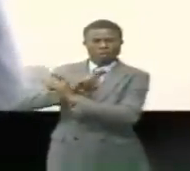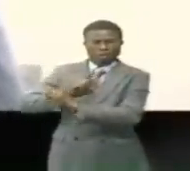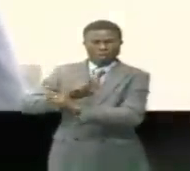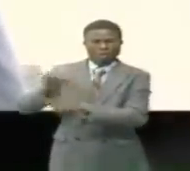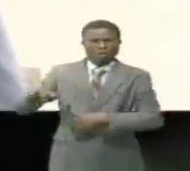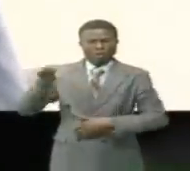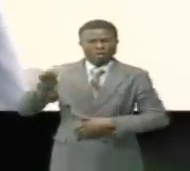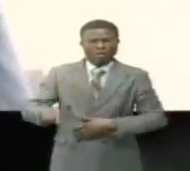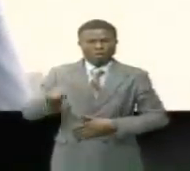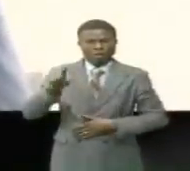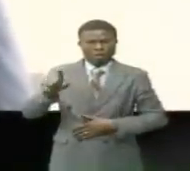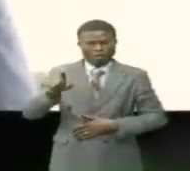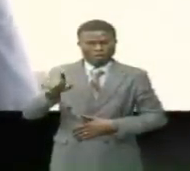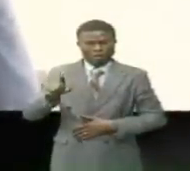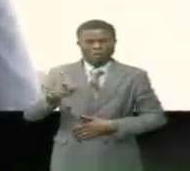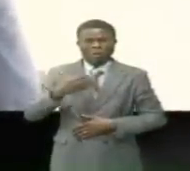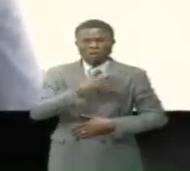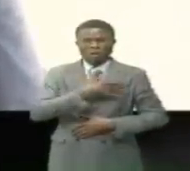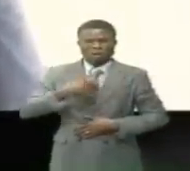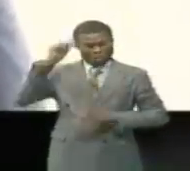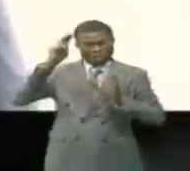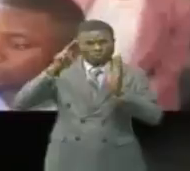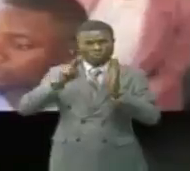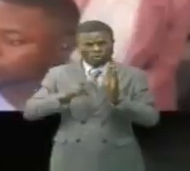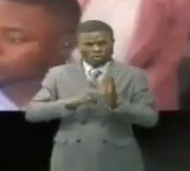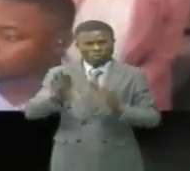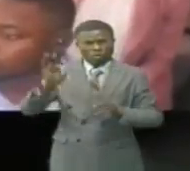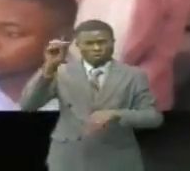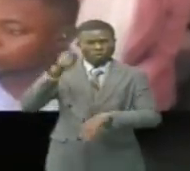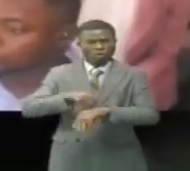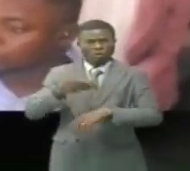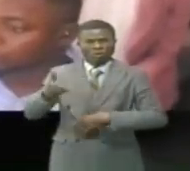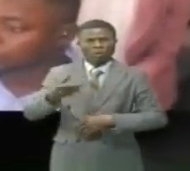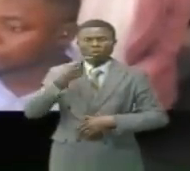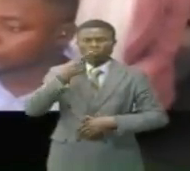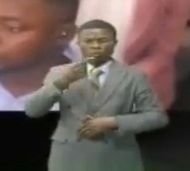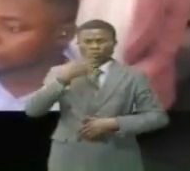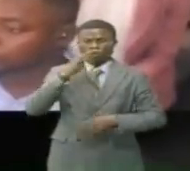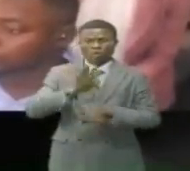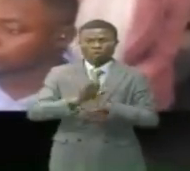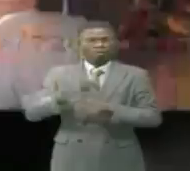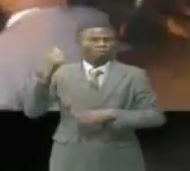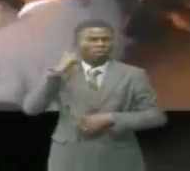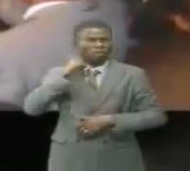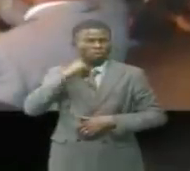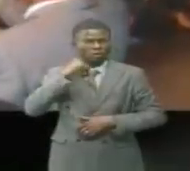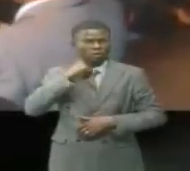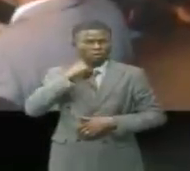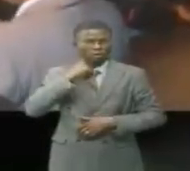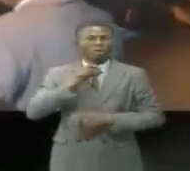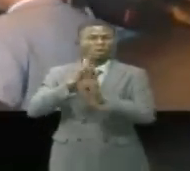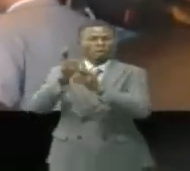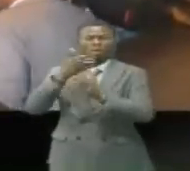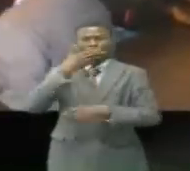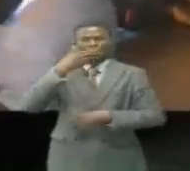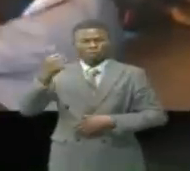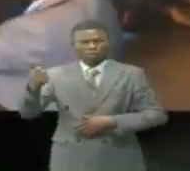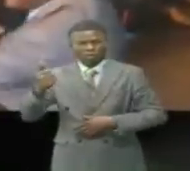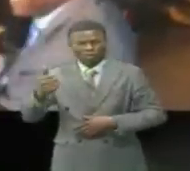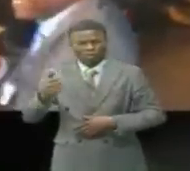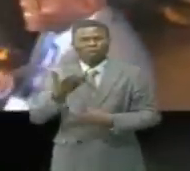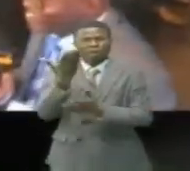Jean-Jacques Mbongani, a, au nom du gouvernement, saisi cette occasion pour rassurer les médecins de la réponse favorable à